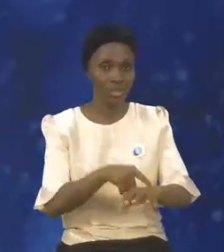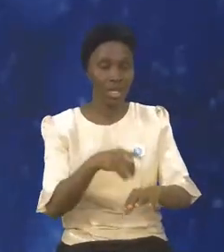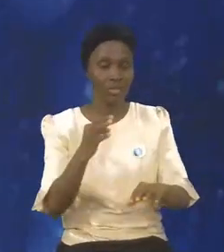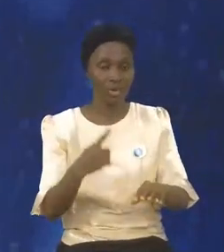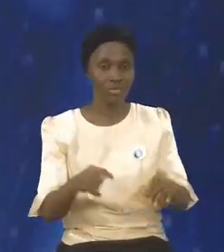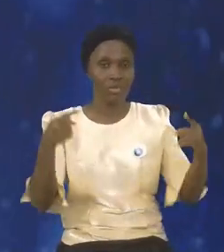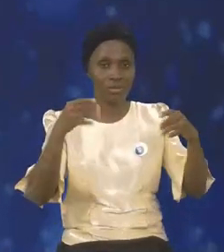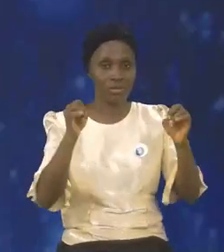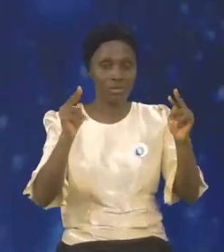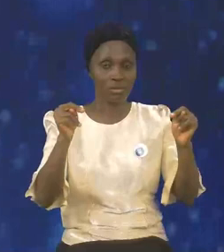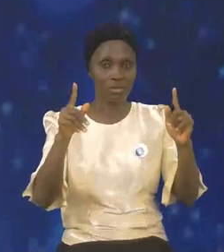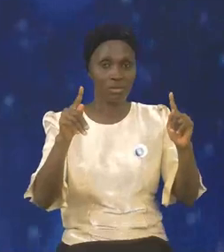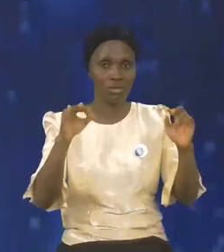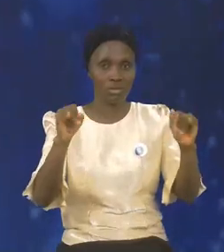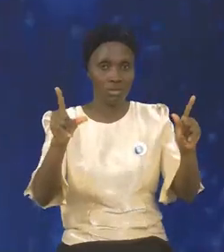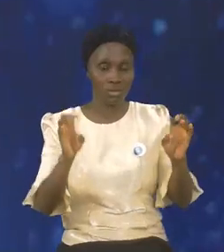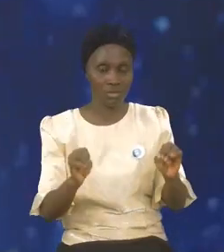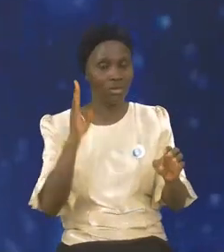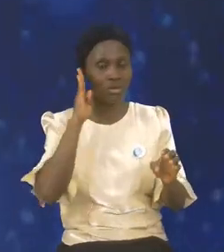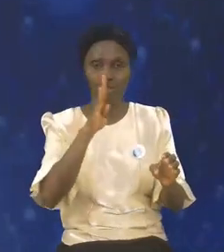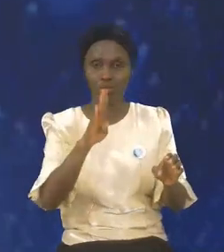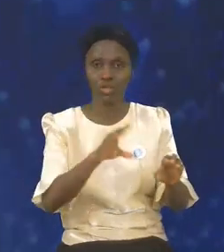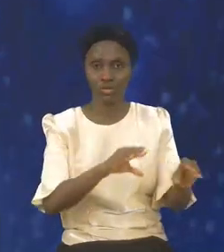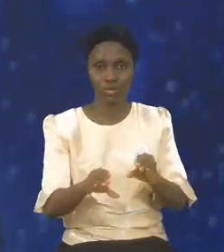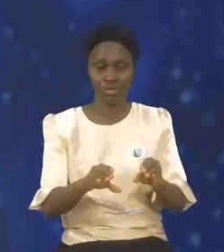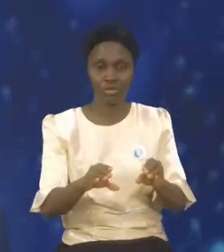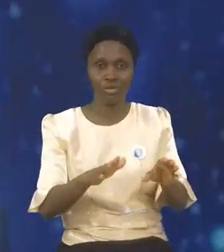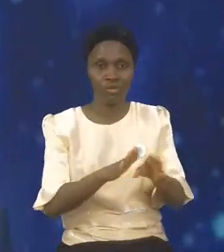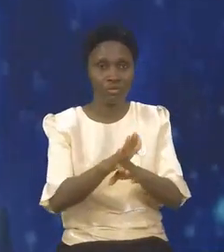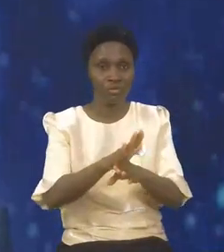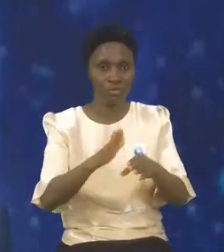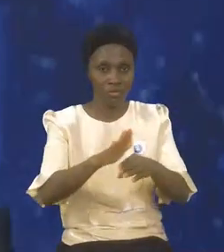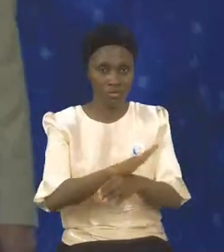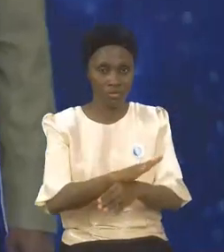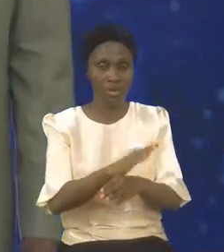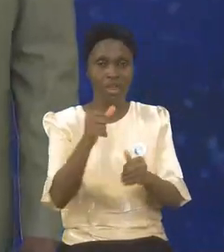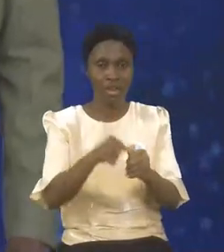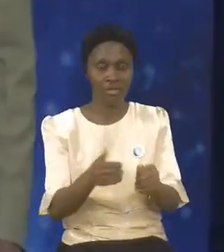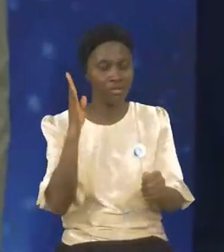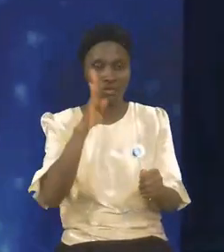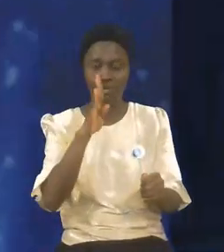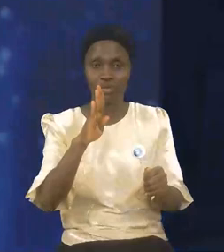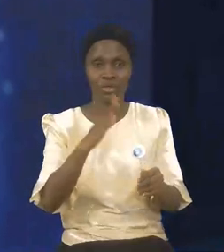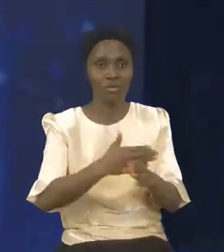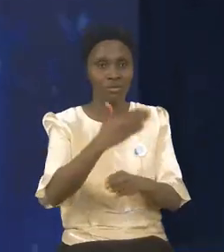des païens ou des nations aura pris fin et Christ viendra et Israël. Et c'est